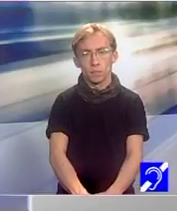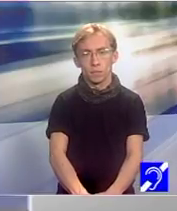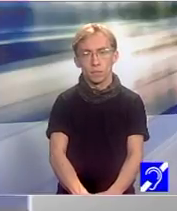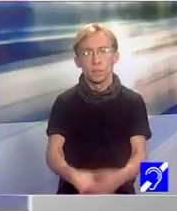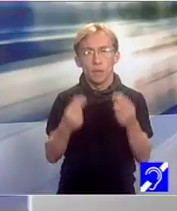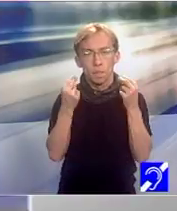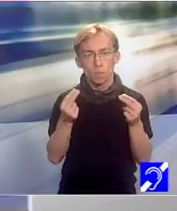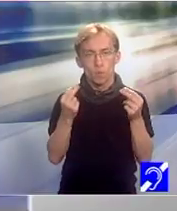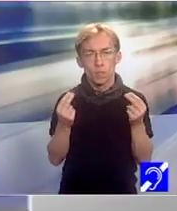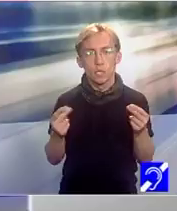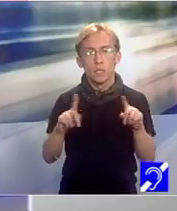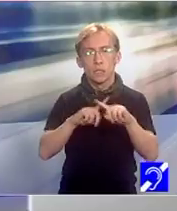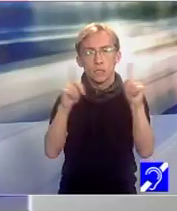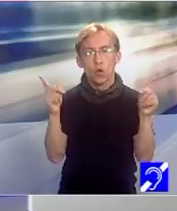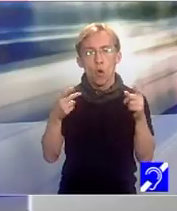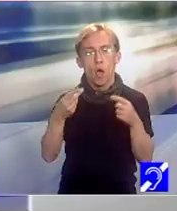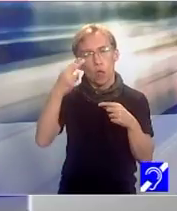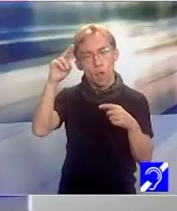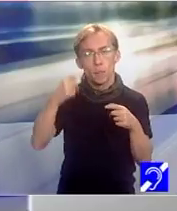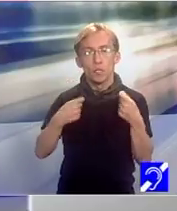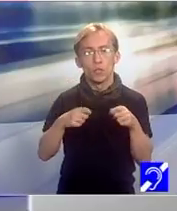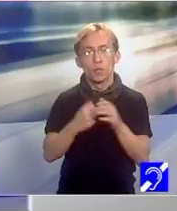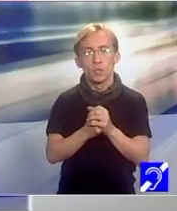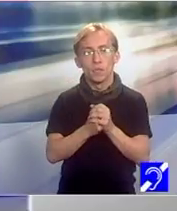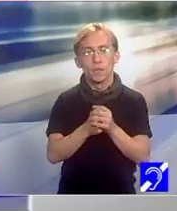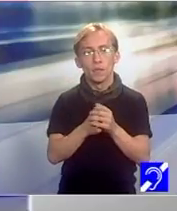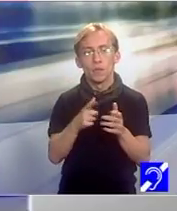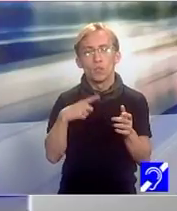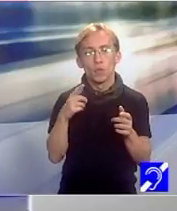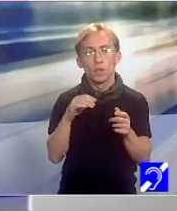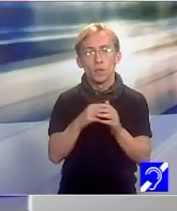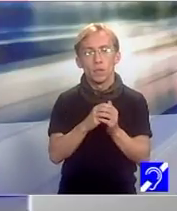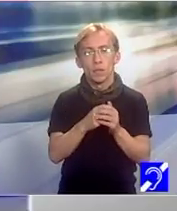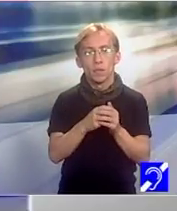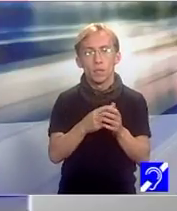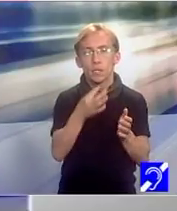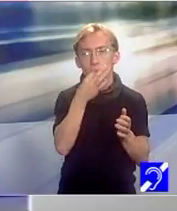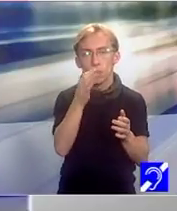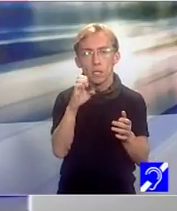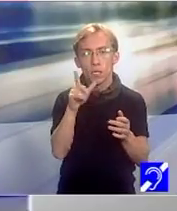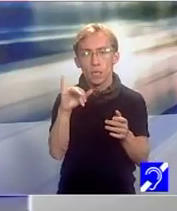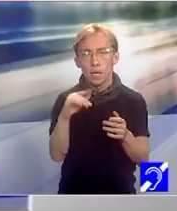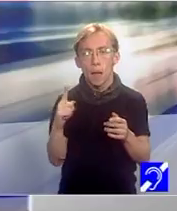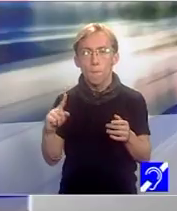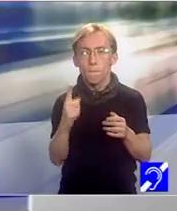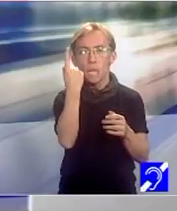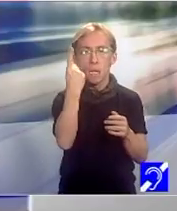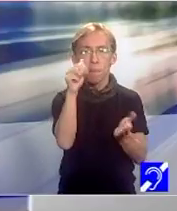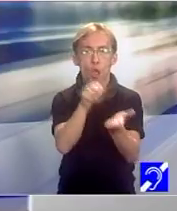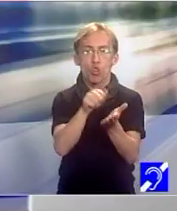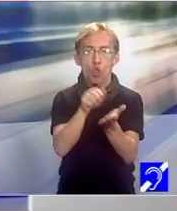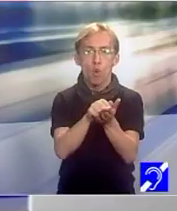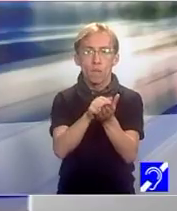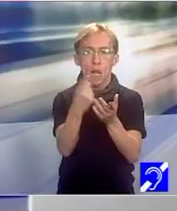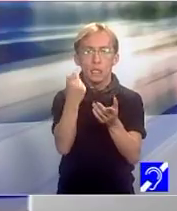Bună ziua, doamnelor și domnilor! Bun găsit la știri! Sunt Mihai Arsenie. Spunem Eli este prima novelă grafică